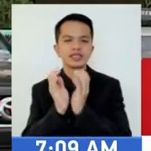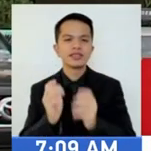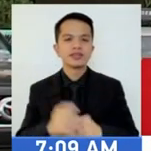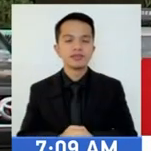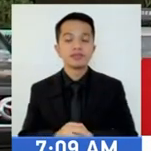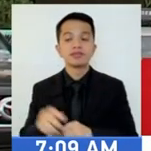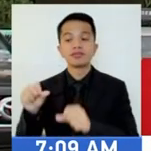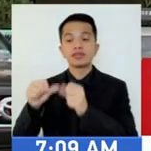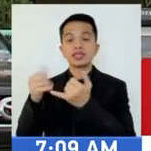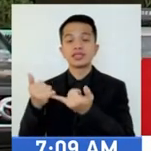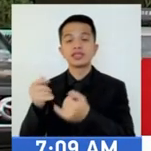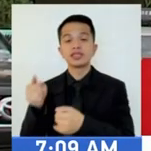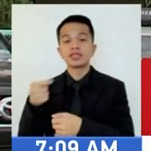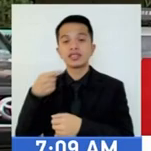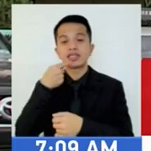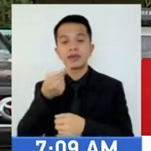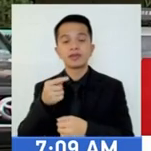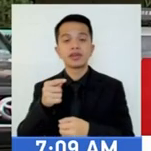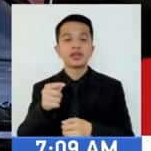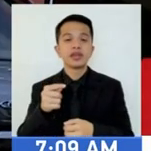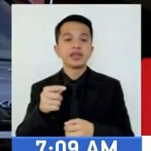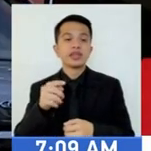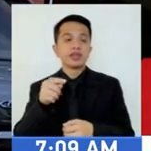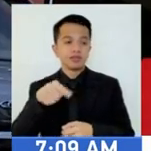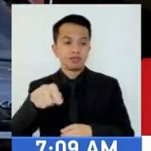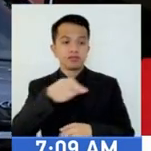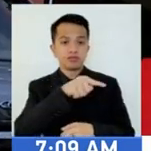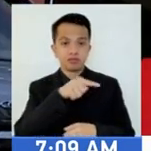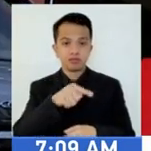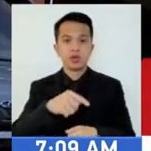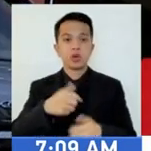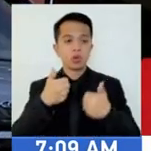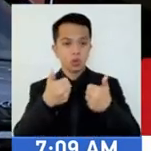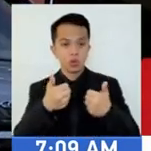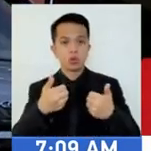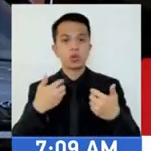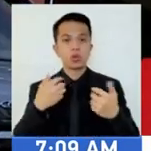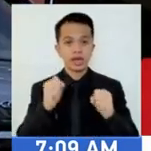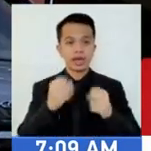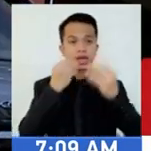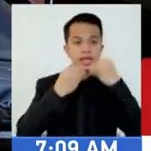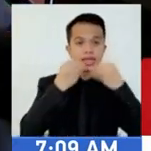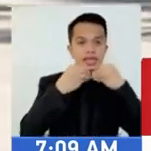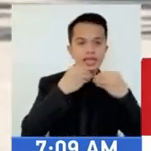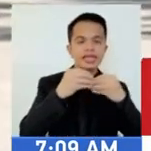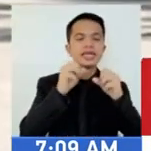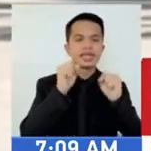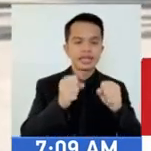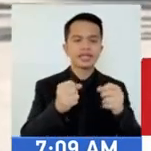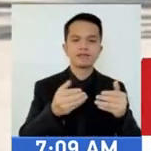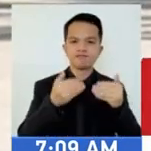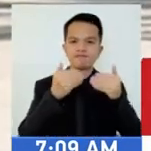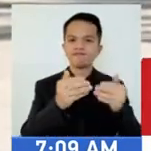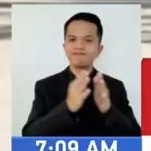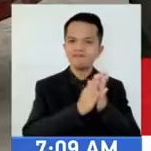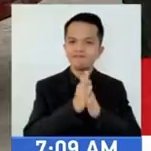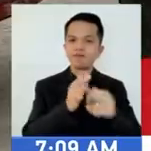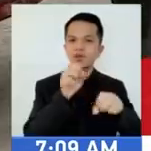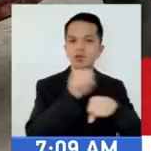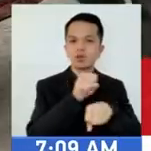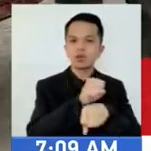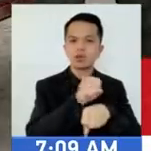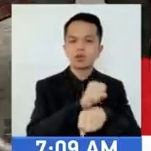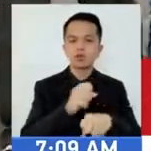may laman ng sikmura ng bawat membro ng pamilya, mas posible na magawa nila ang mga dapat nilang gawin. Sa ilalim nito, may card